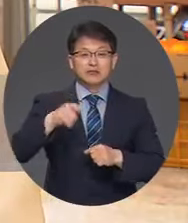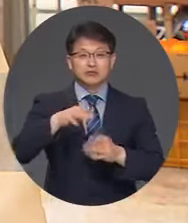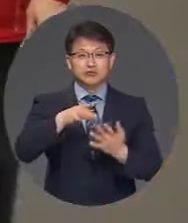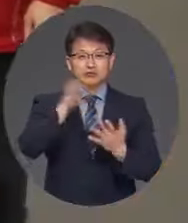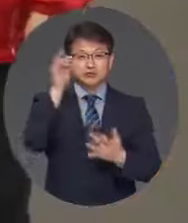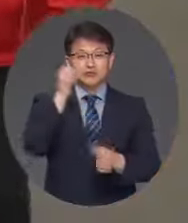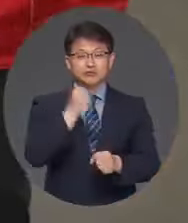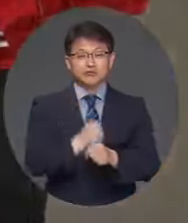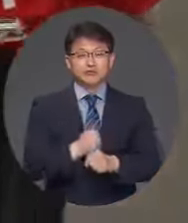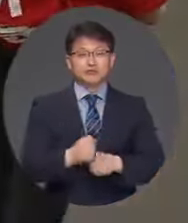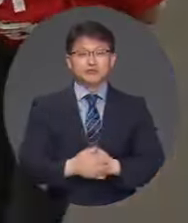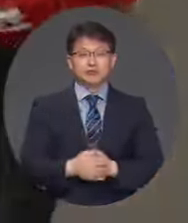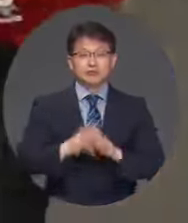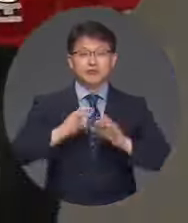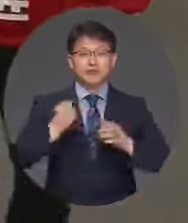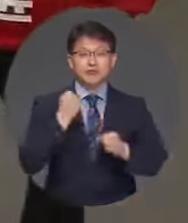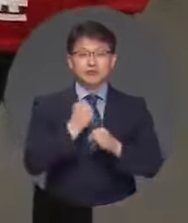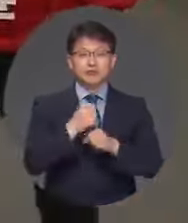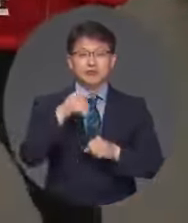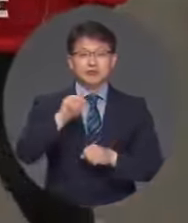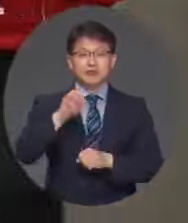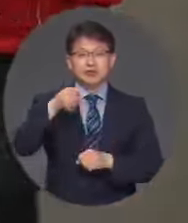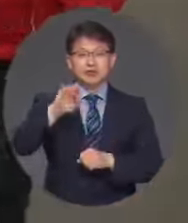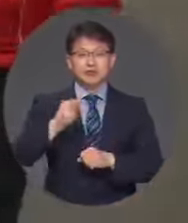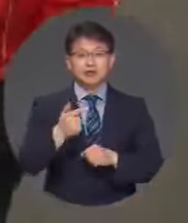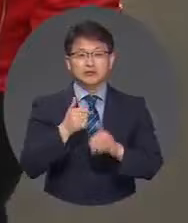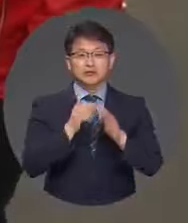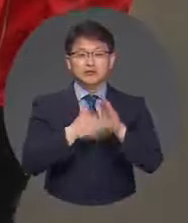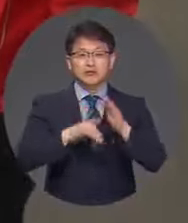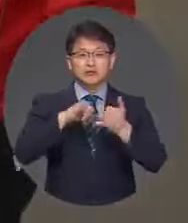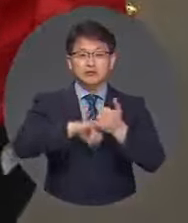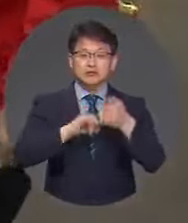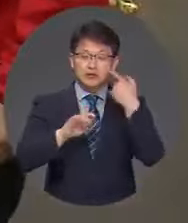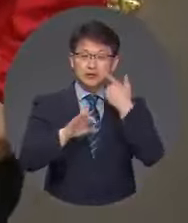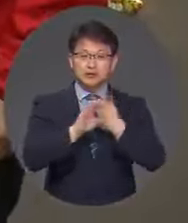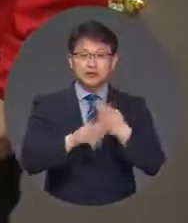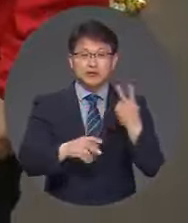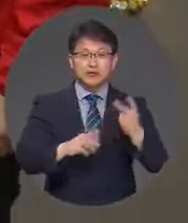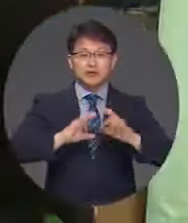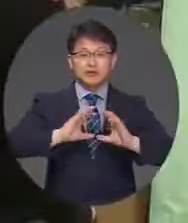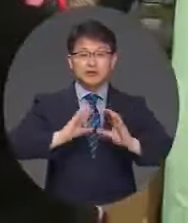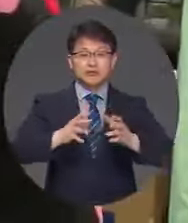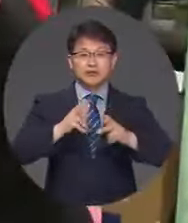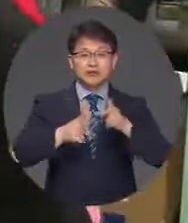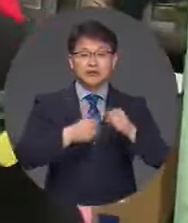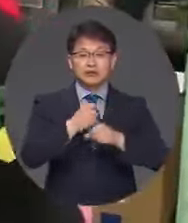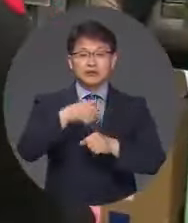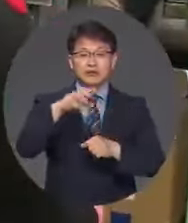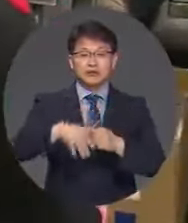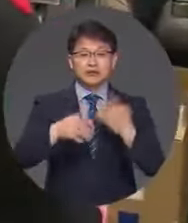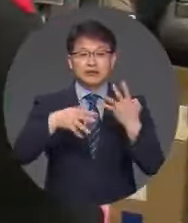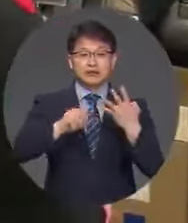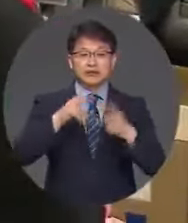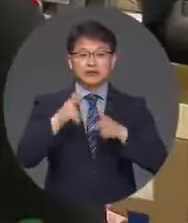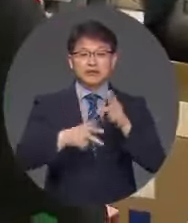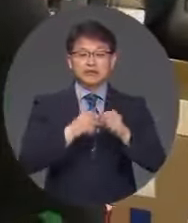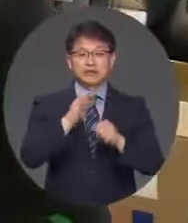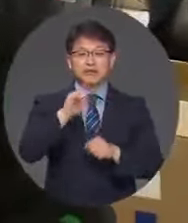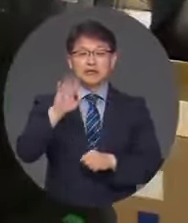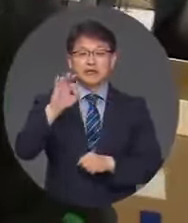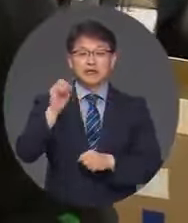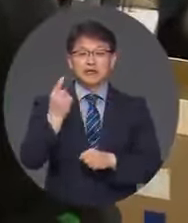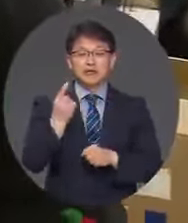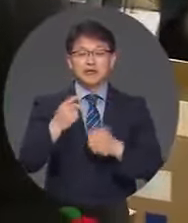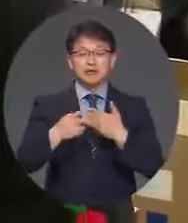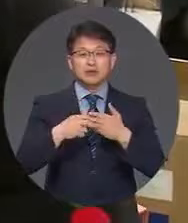선택해서 국민의힘 강기훈 후보의 대표 공약은 제2국가 산단내 4차 산업과